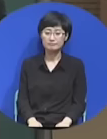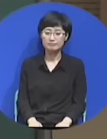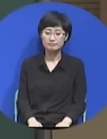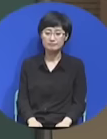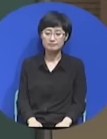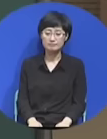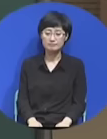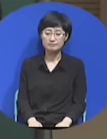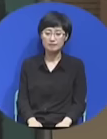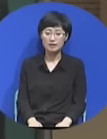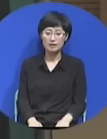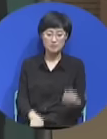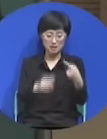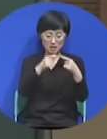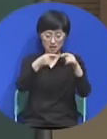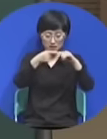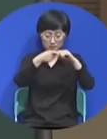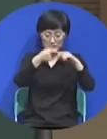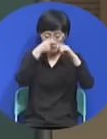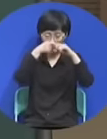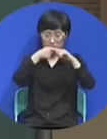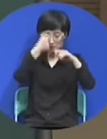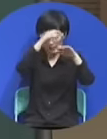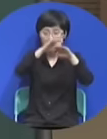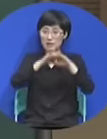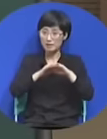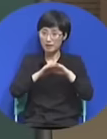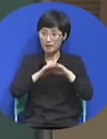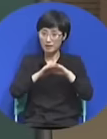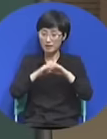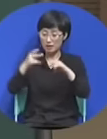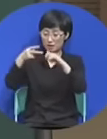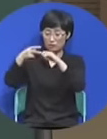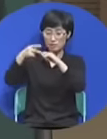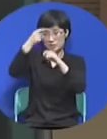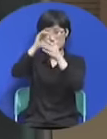앞에 그 외울 것도 없어요. 왜냐하면은 필요 없는 거라고 했어요.